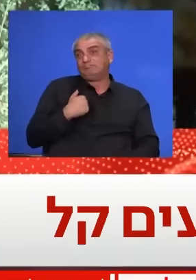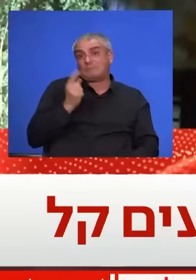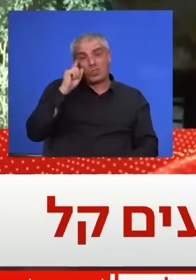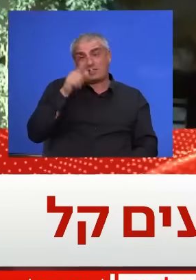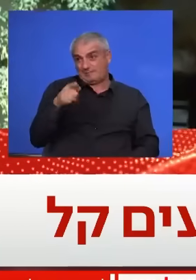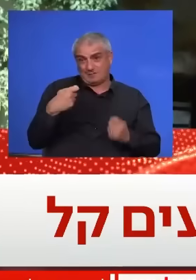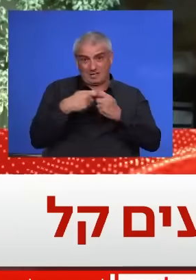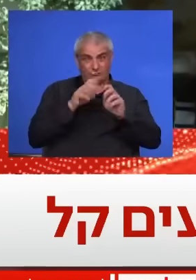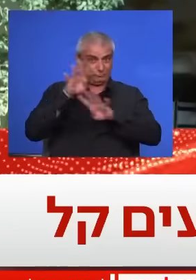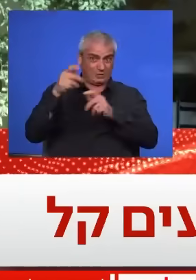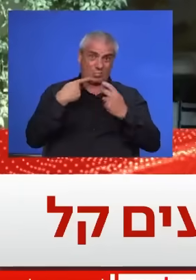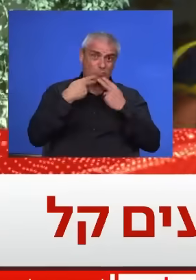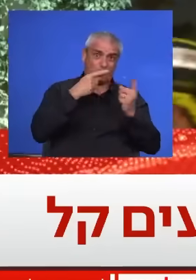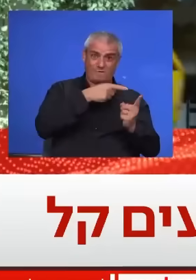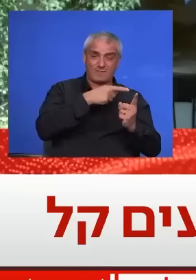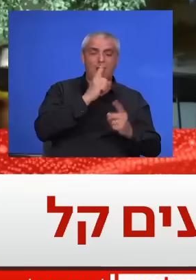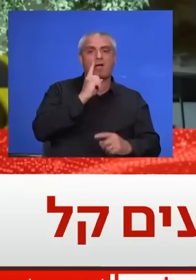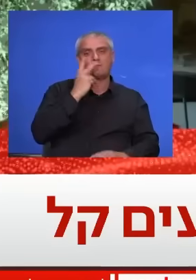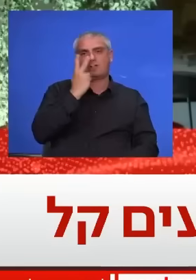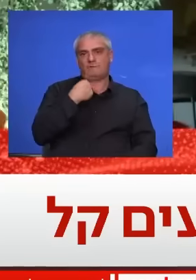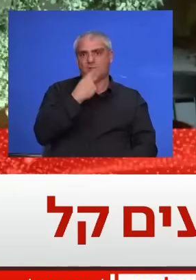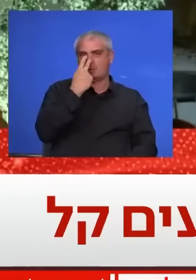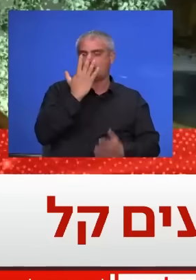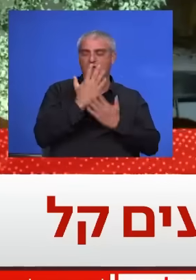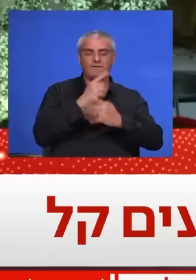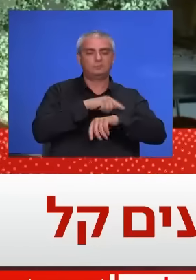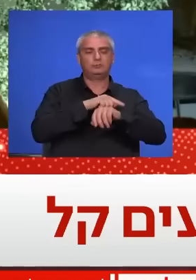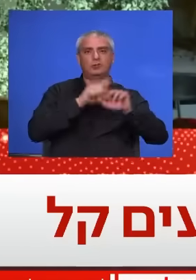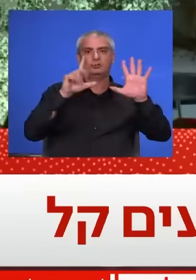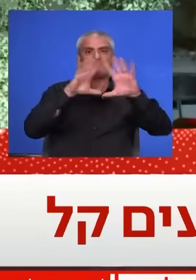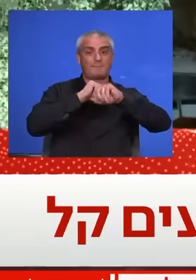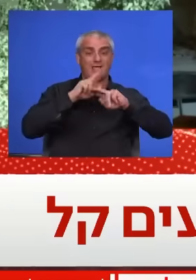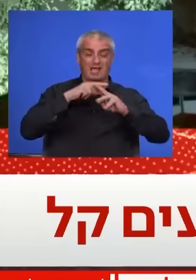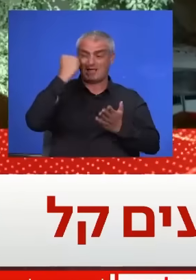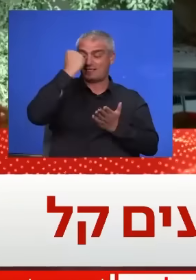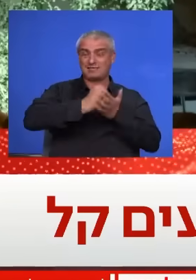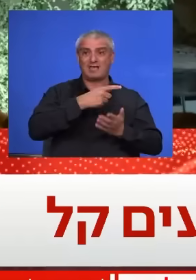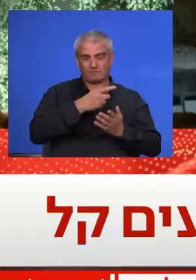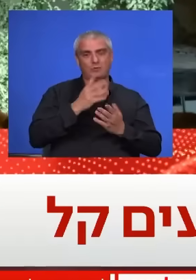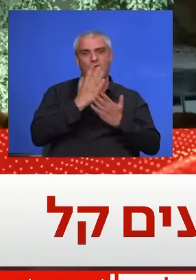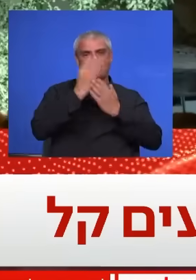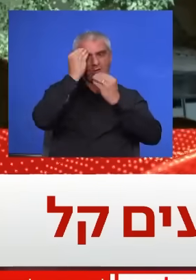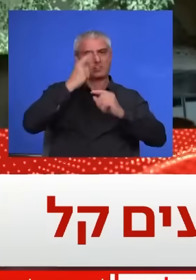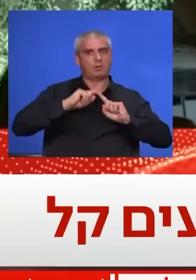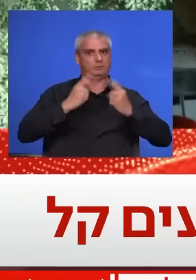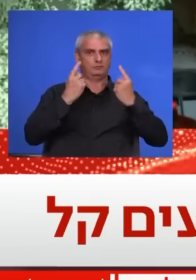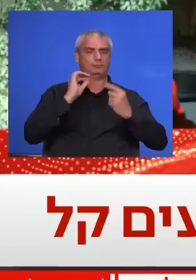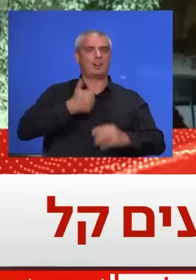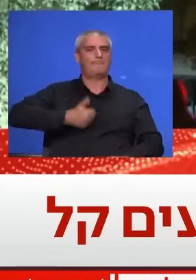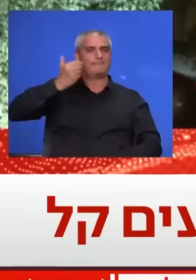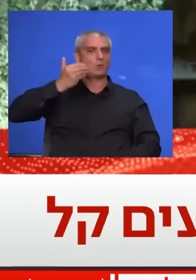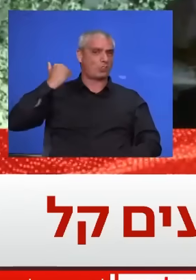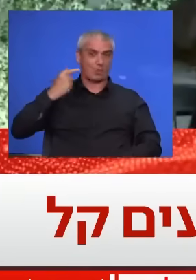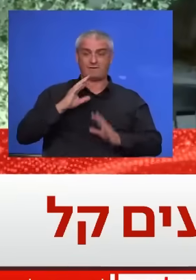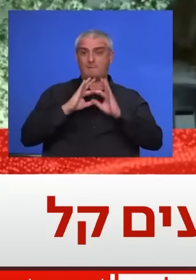אנחנו כמובן שראינו כבר בשעה 7 בערב, אחרי התקיפות הללו, הודעה חריגה מאוד של פיקוד העורף. בהתחלה